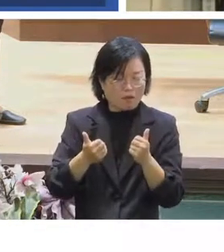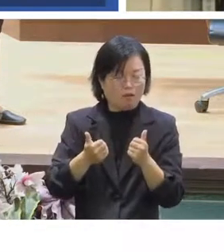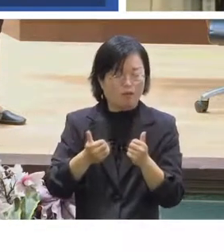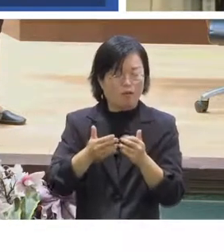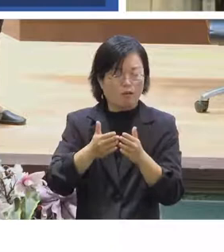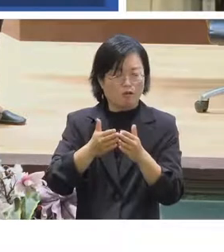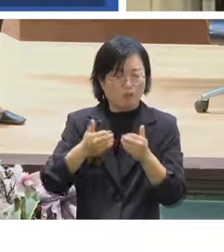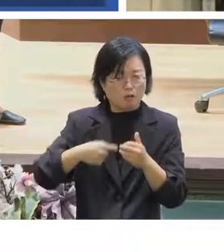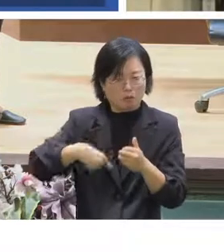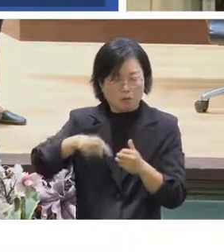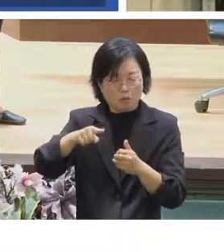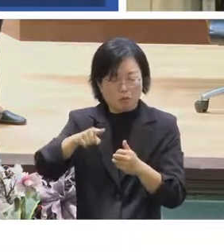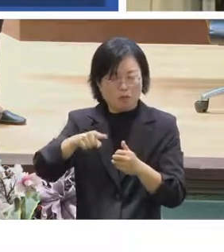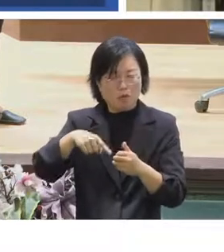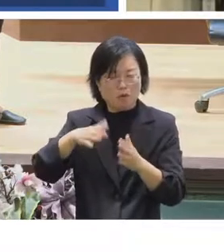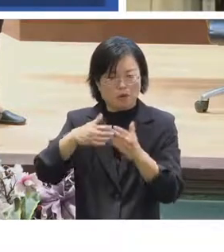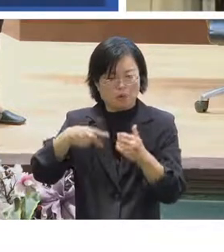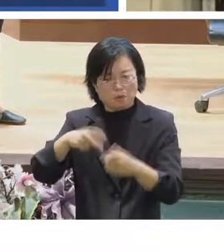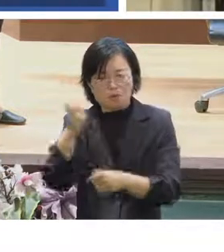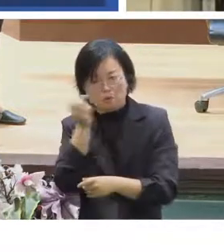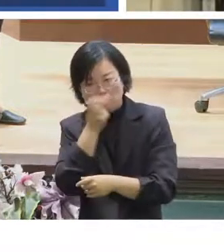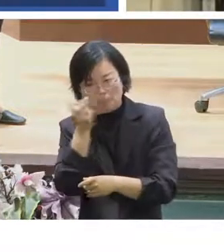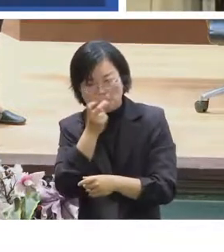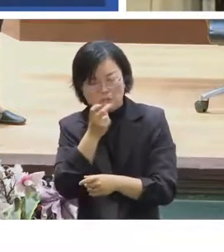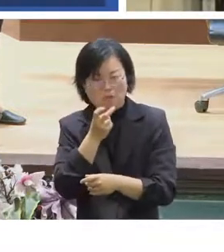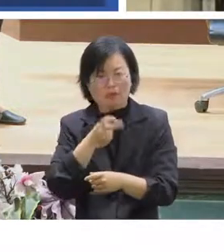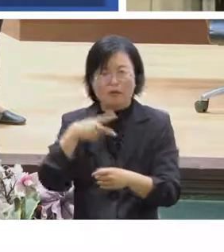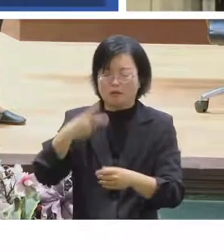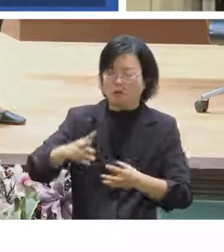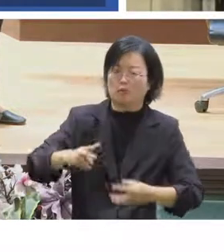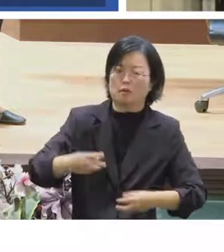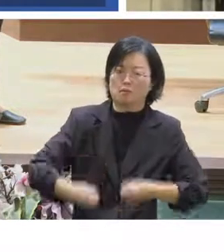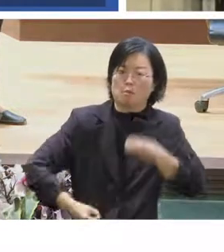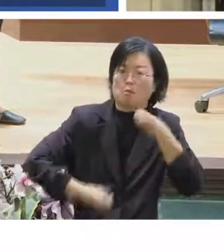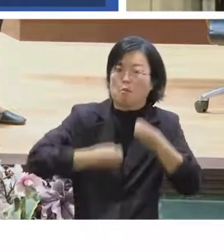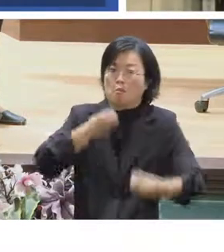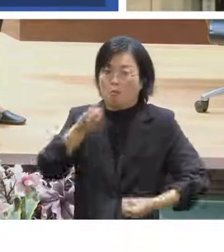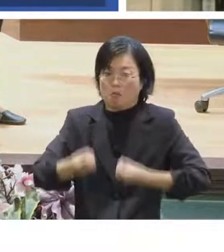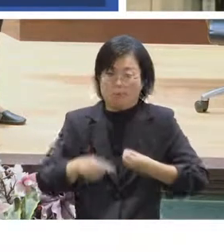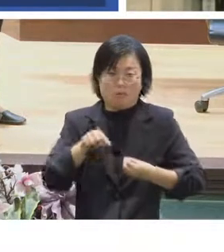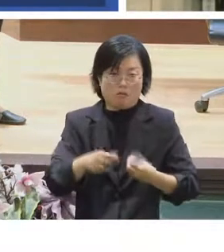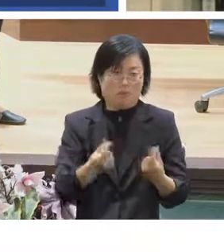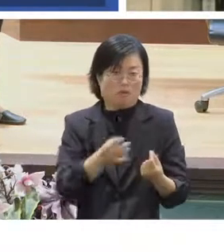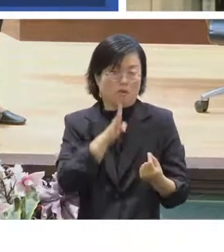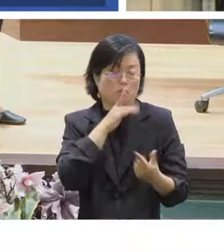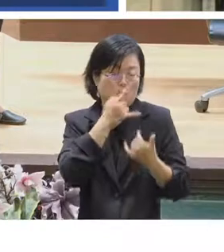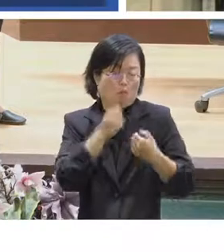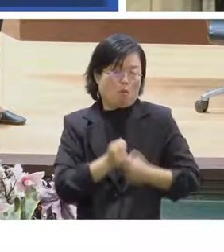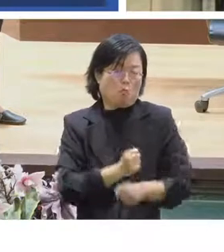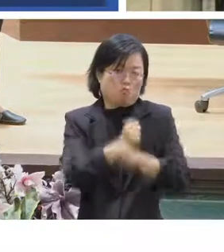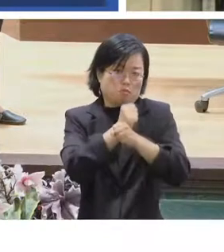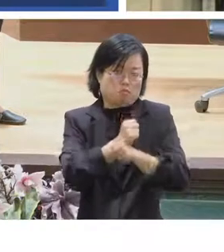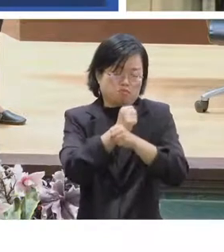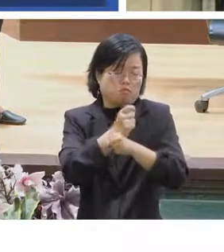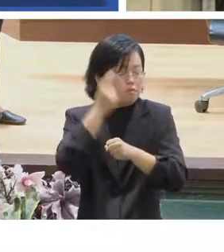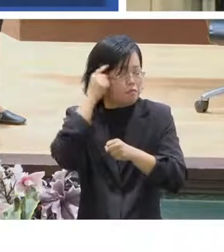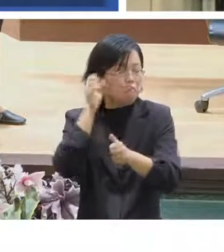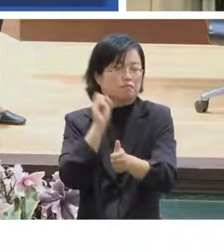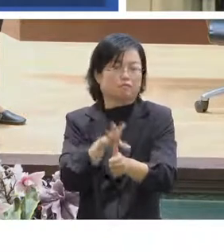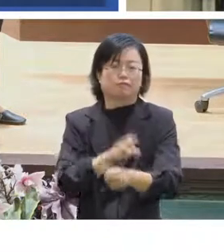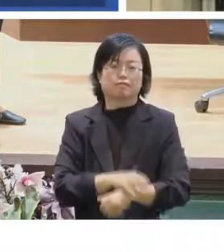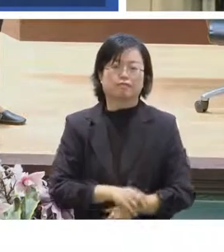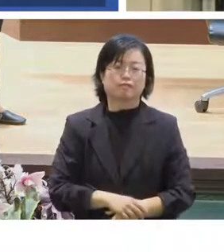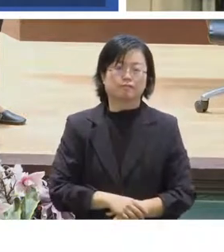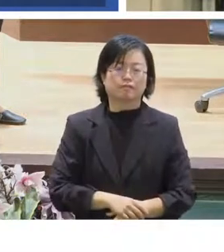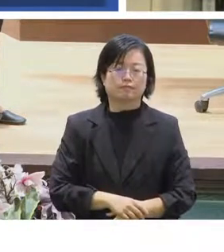去一点一点的再把它讲出来。其实这也是我们在尝试做的一些事情，但当然我们还是有